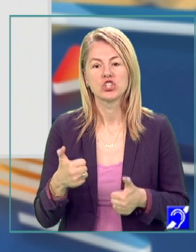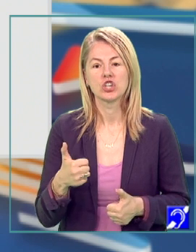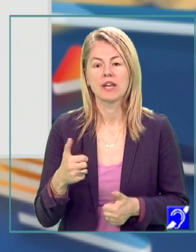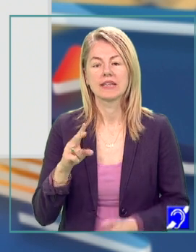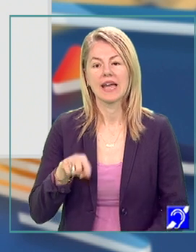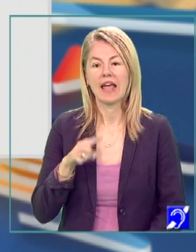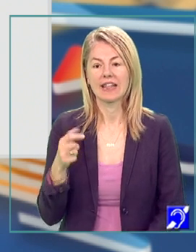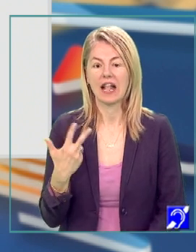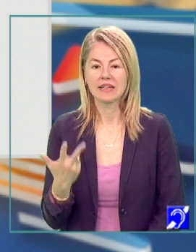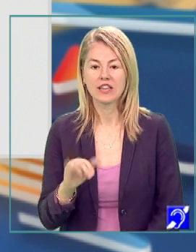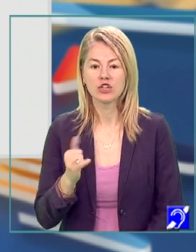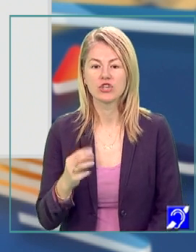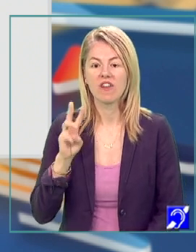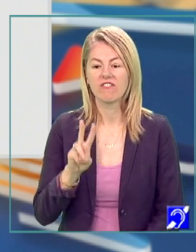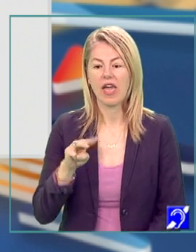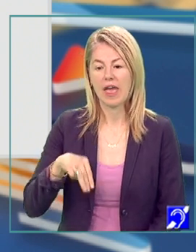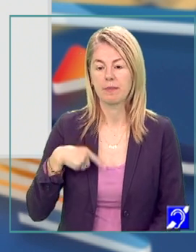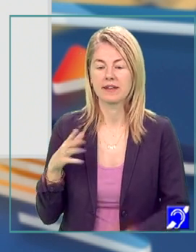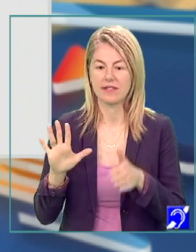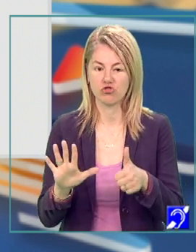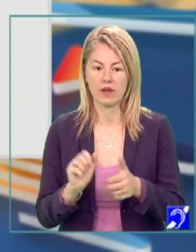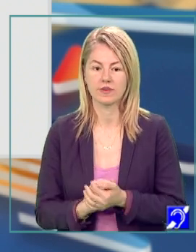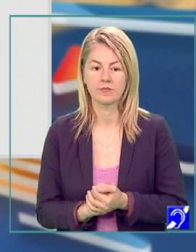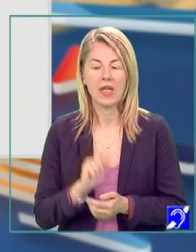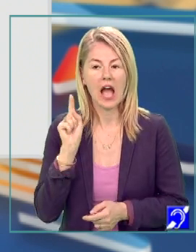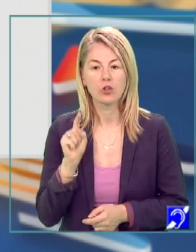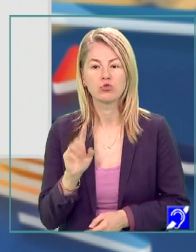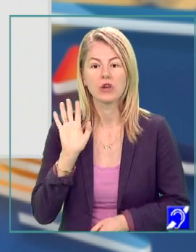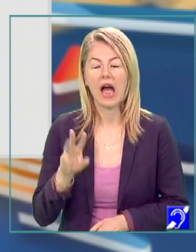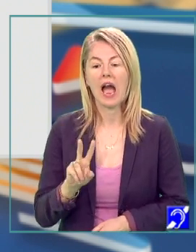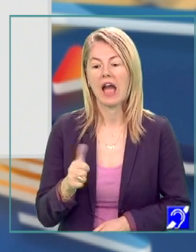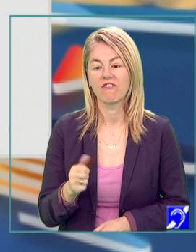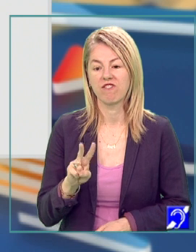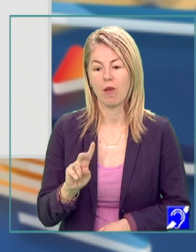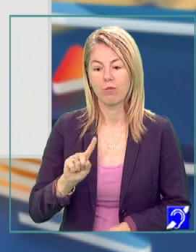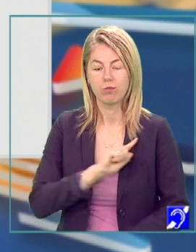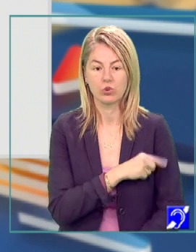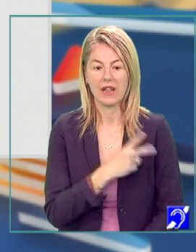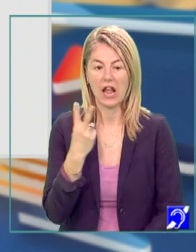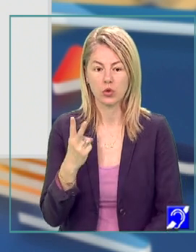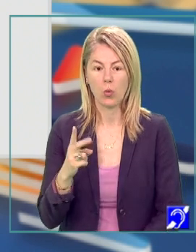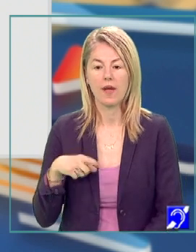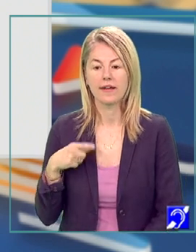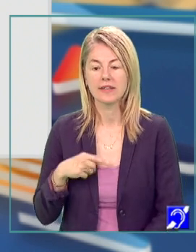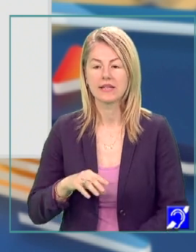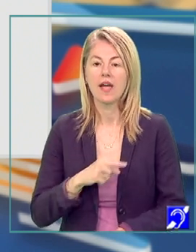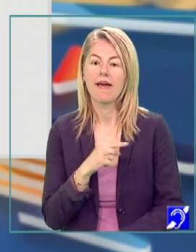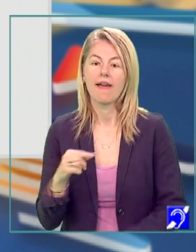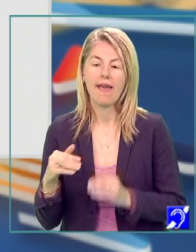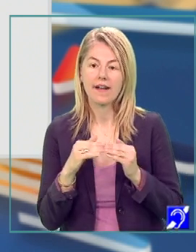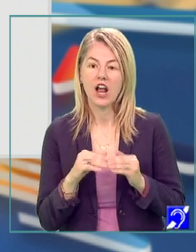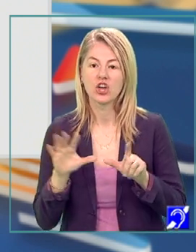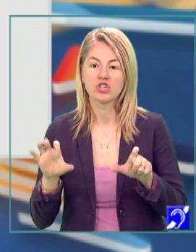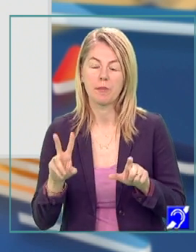AM 6 radical din 3 și VM egal cu 6. Atunci, AV pătrat va fi 6 radical din 2 totul la pătrat,